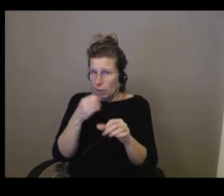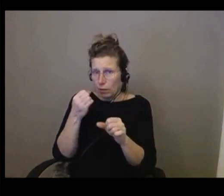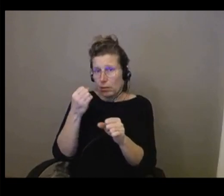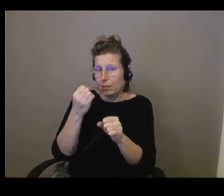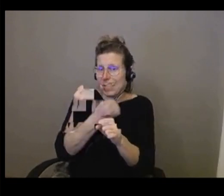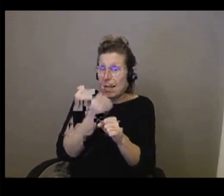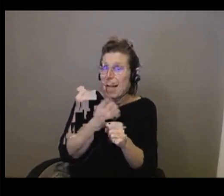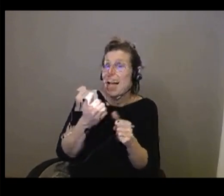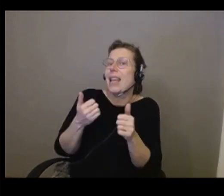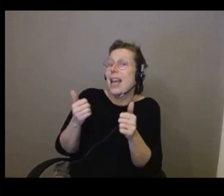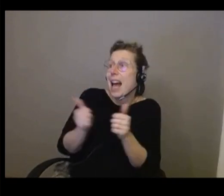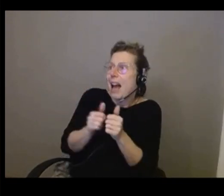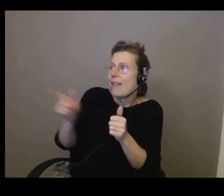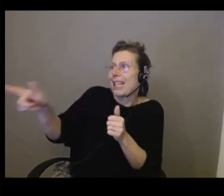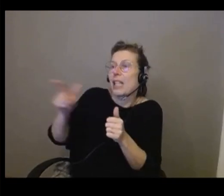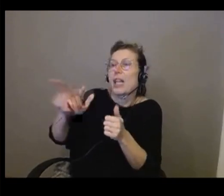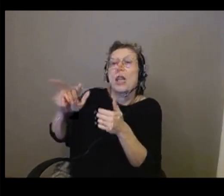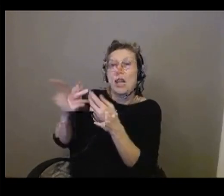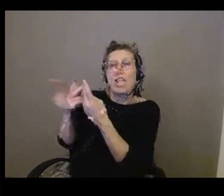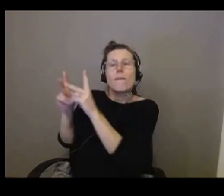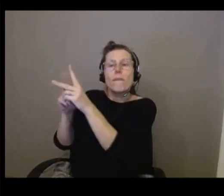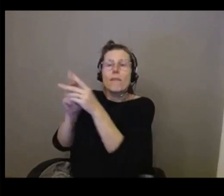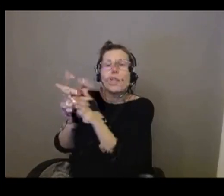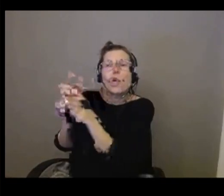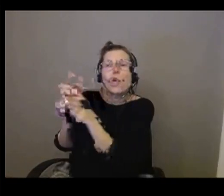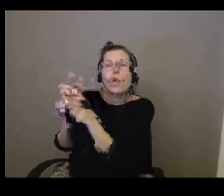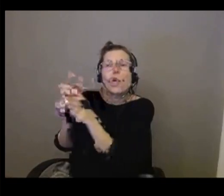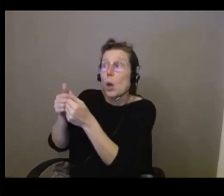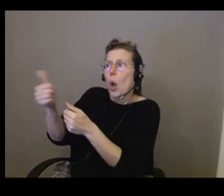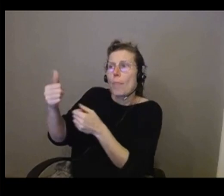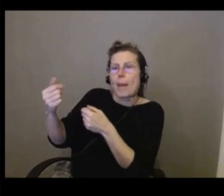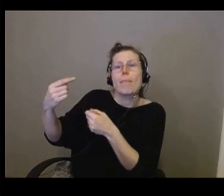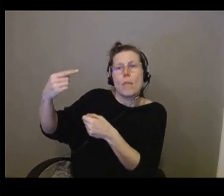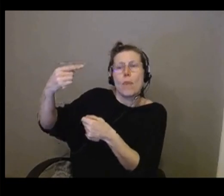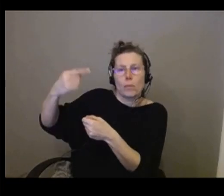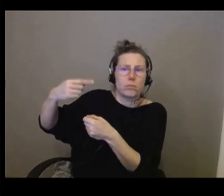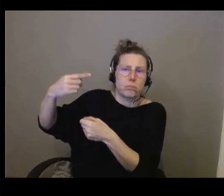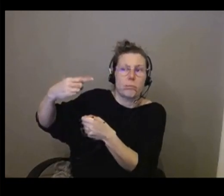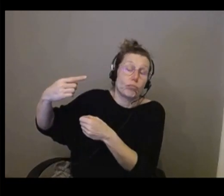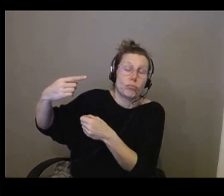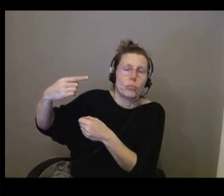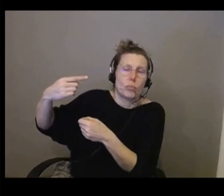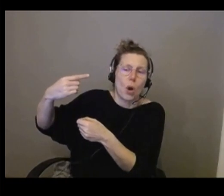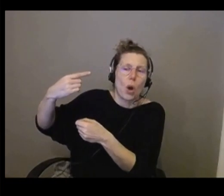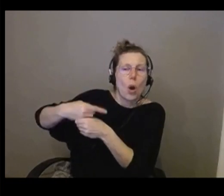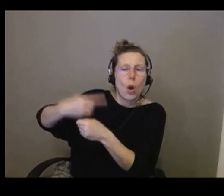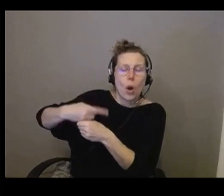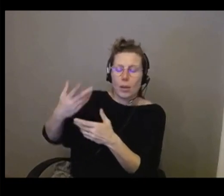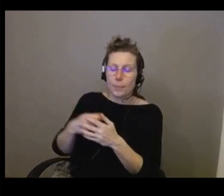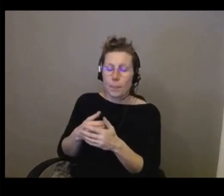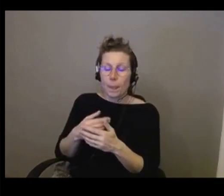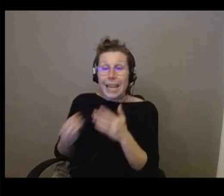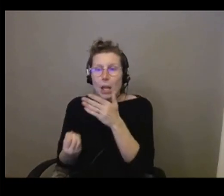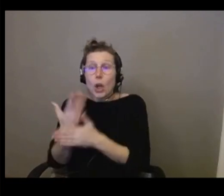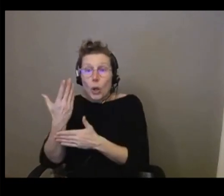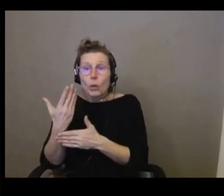y a aussi une nouvelle donnée qu'on intègre de plus en plus, c'est la marche. J'en parlais en préambule. Enfin, la marche, en tout